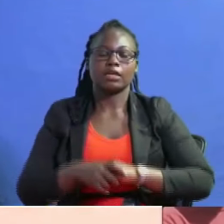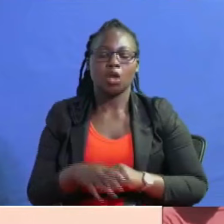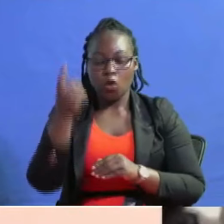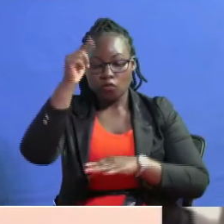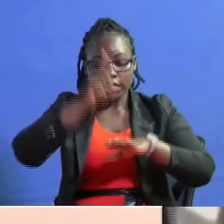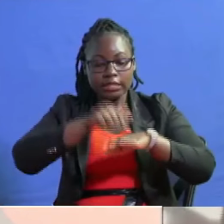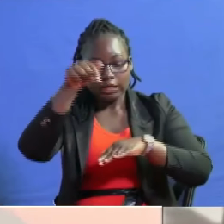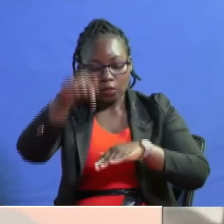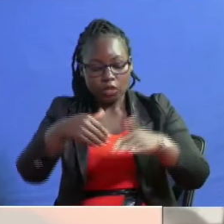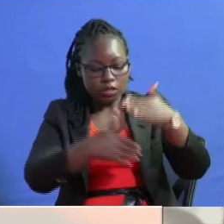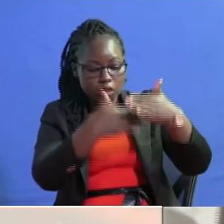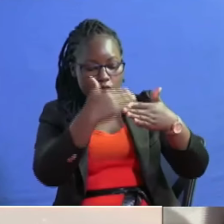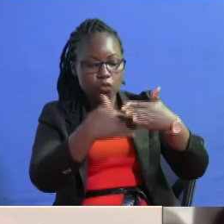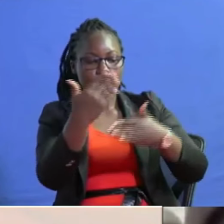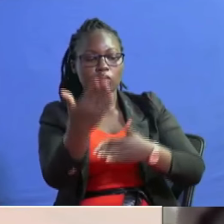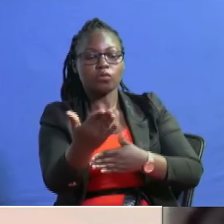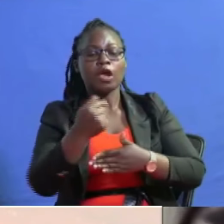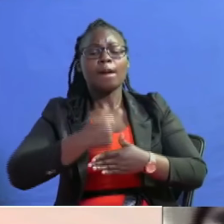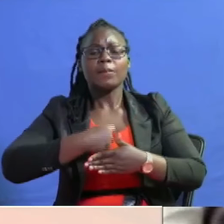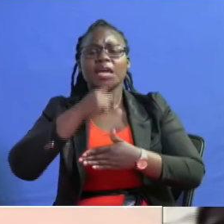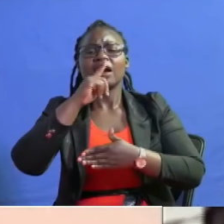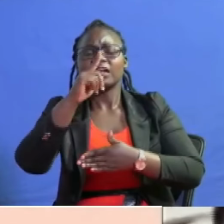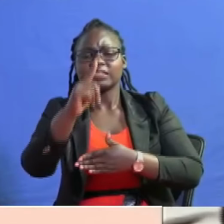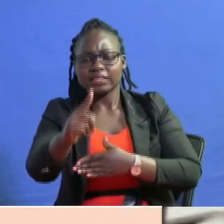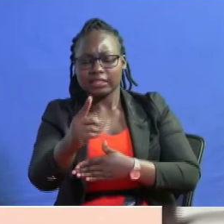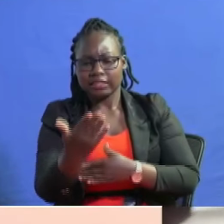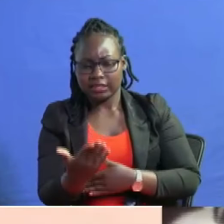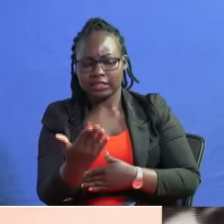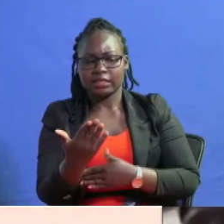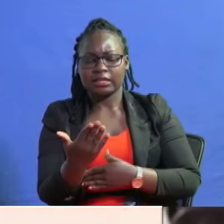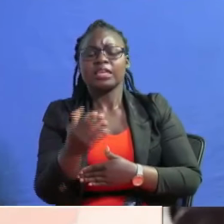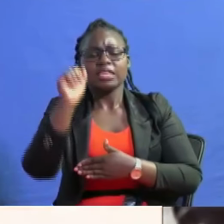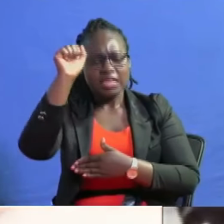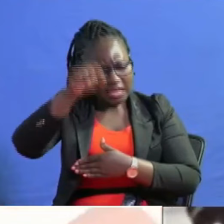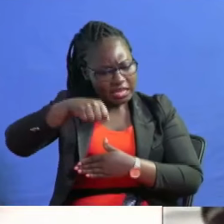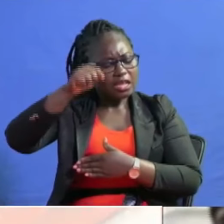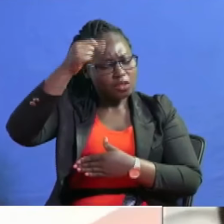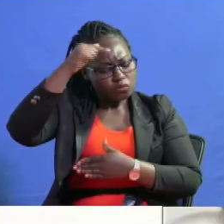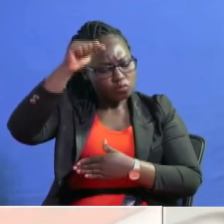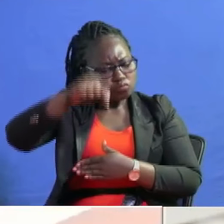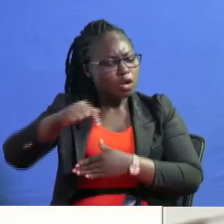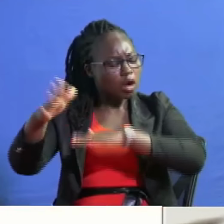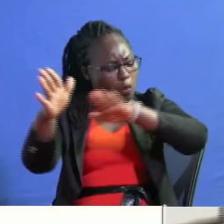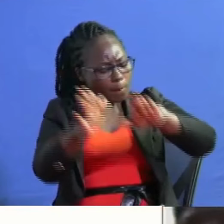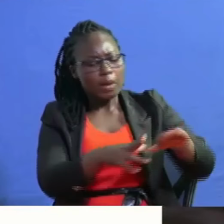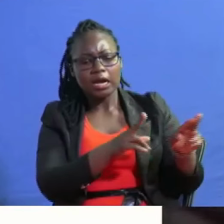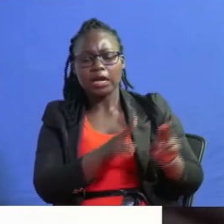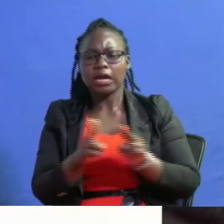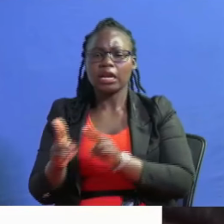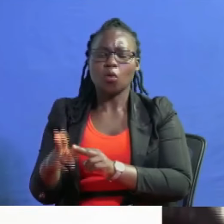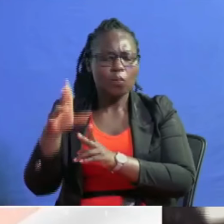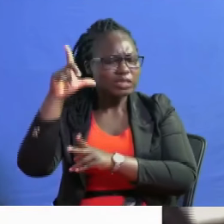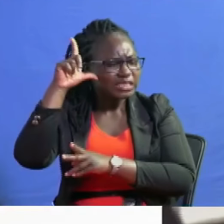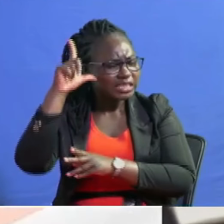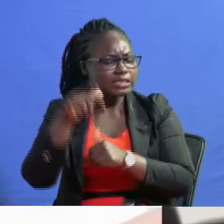wakati huu mbele yako nimesema ndio, ndio maneno irudi vizuri.